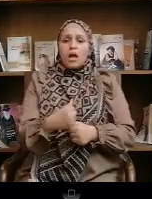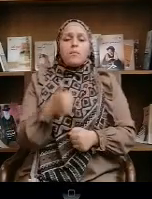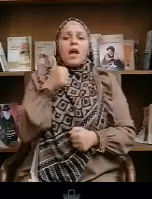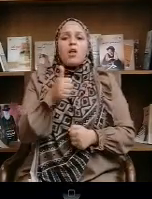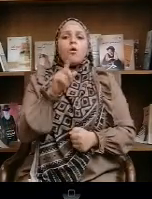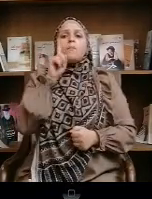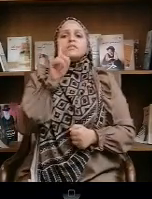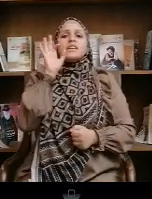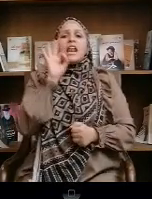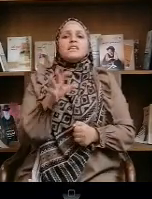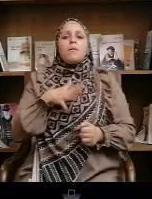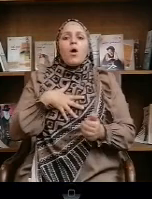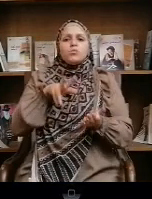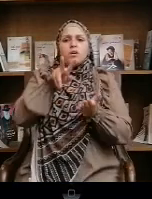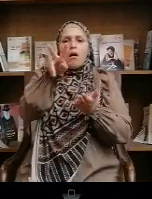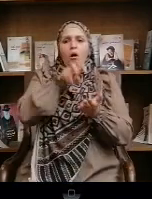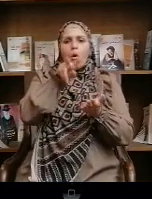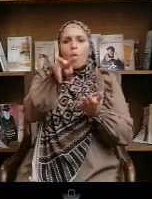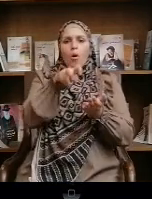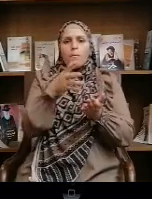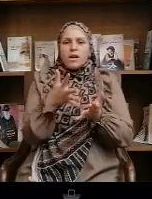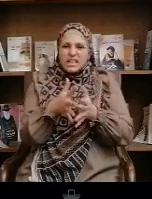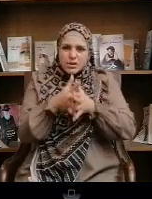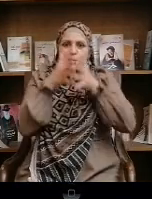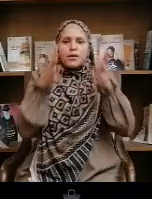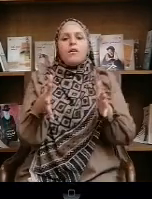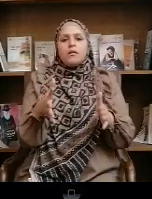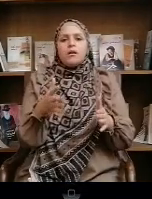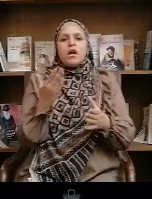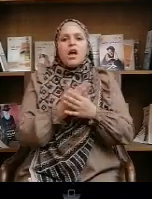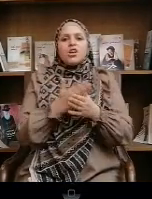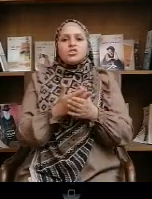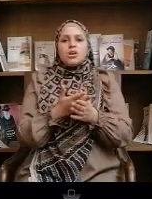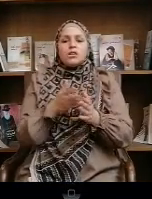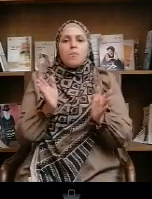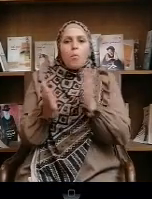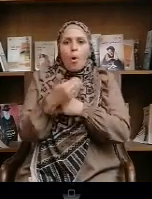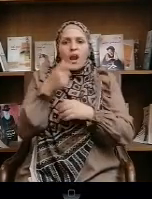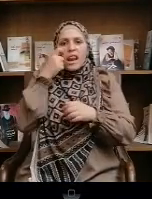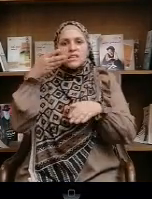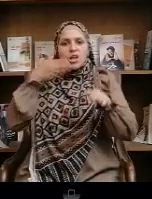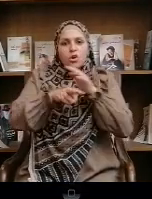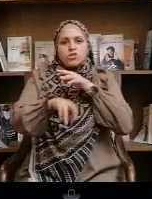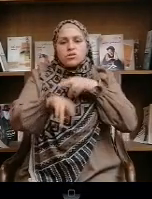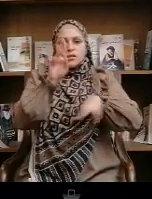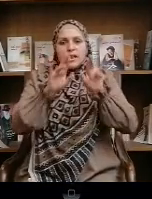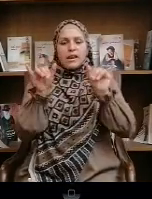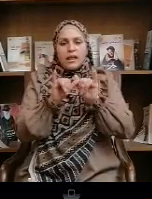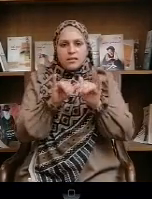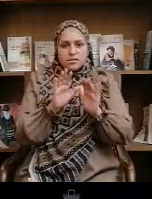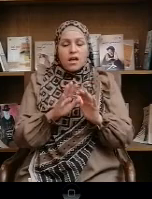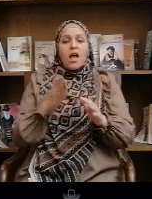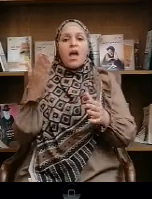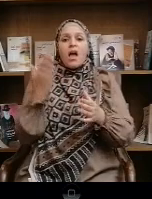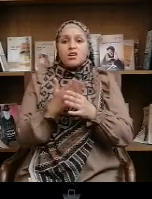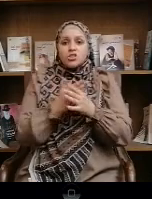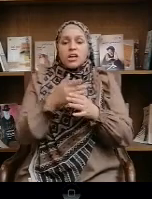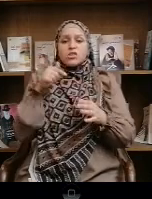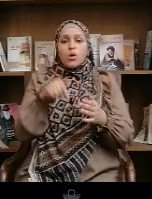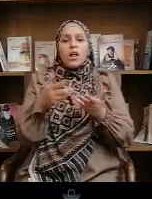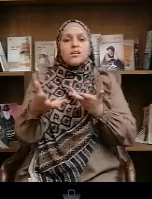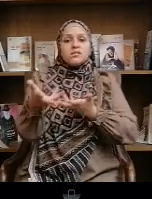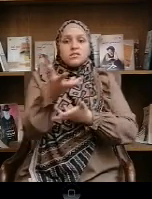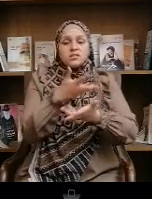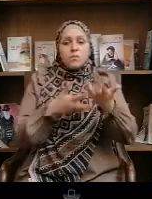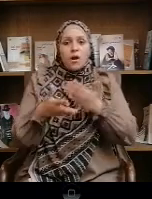جدا ولكن محتاجين نغلظ العقوبات اللي ممكن تكون من وراء الهجمات الالكترونيه كذلك